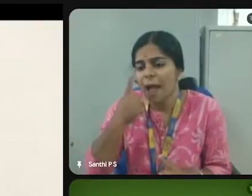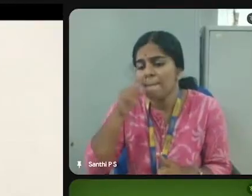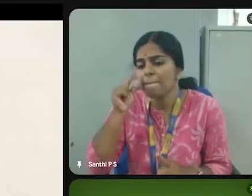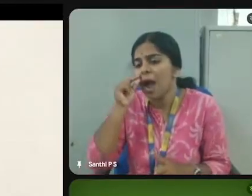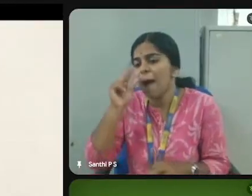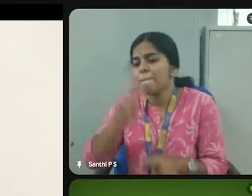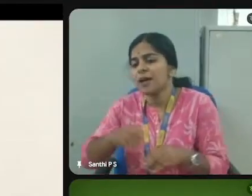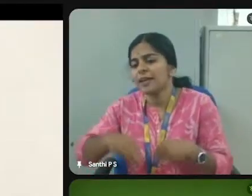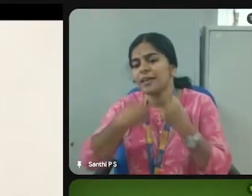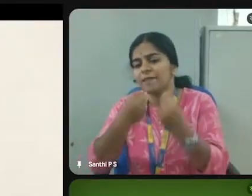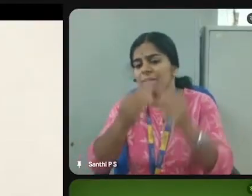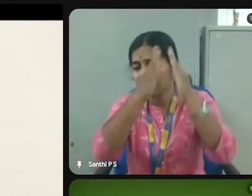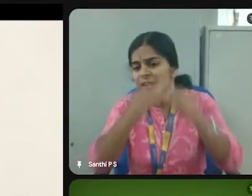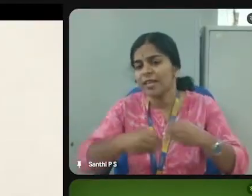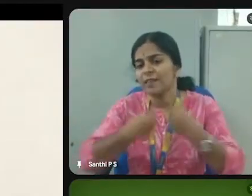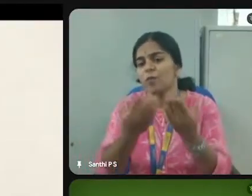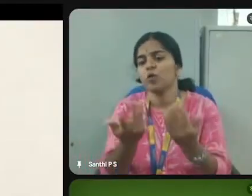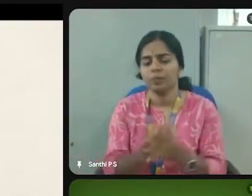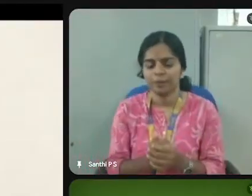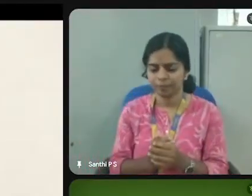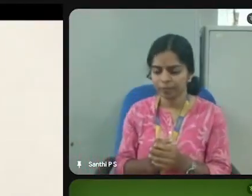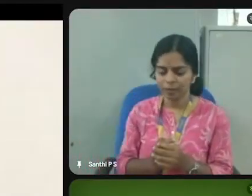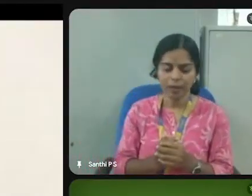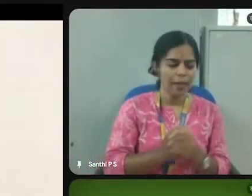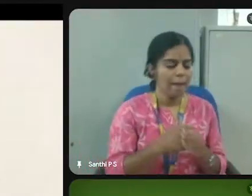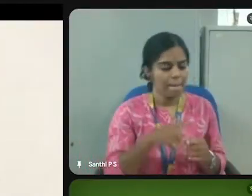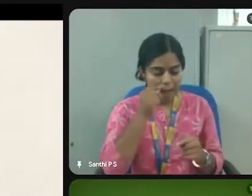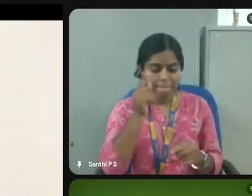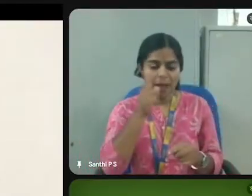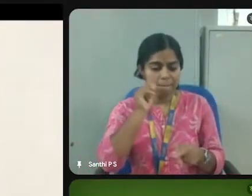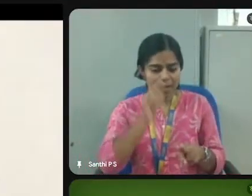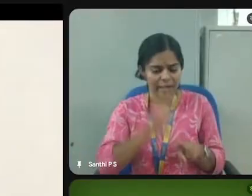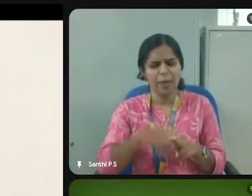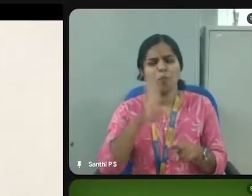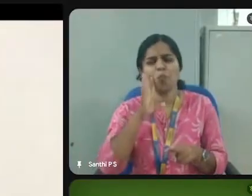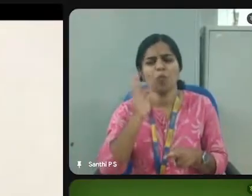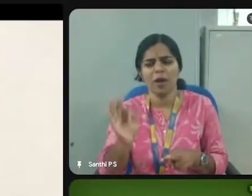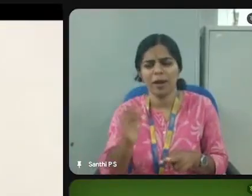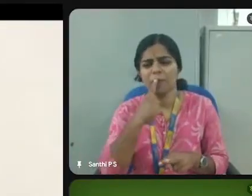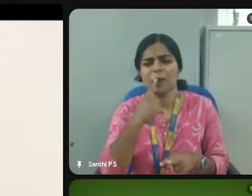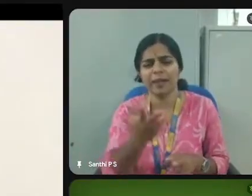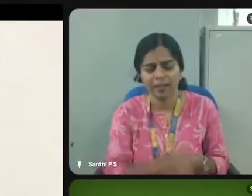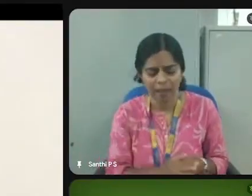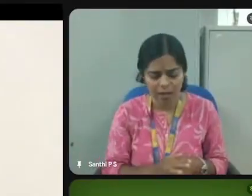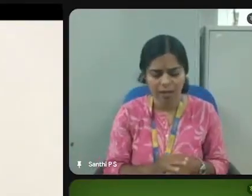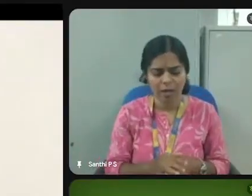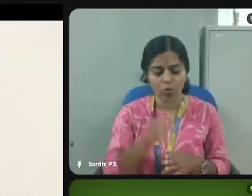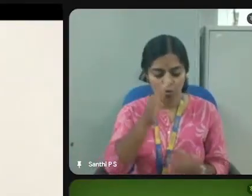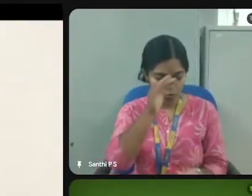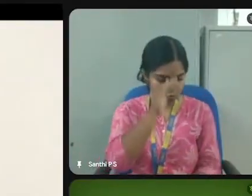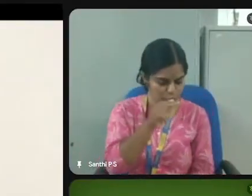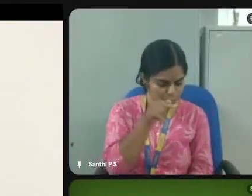വീട്ടിൽ നൽകാൻ സാധിക്കും? നമ്മൾ പാരന്റ്സിന് മെയിനായിട്ട് നമ്മൾ പറയാൻ പറ്റുന്ന കാര്യങ്ങൾ എന്താന്ന് ചോദിച്ചാൽ, ആദ്യം തന്നെ